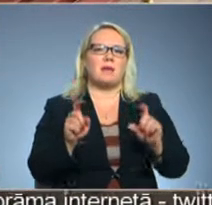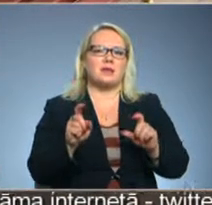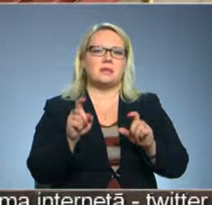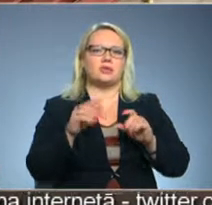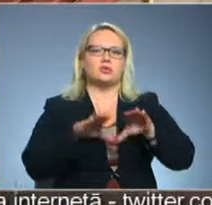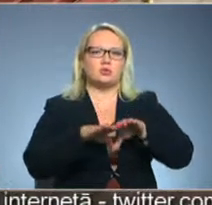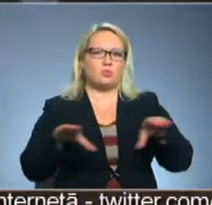Raiņa dzejoli cīrulītis. Paķi daudzi jau uzrakstīja cīrulītis, bet man ļoti iepatikās šis dzejolis un tāpēc nolēmu